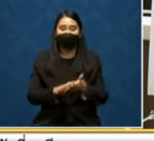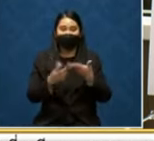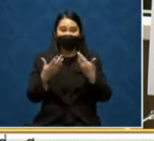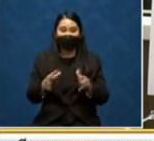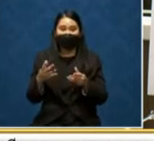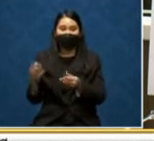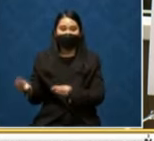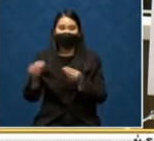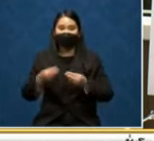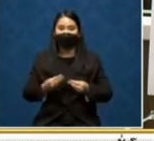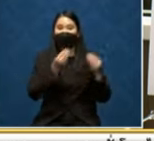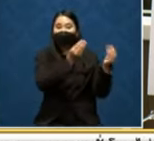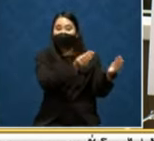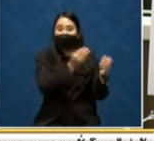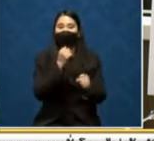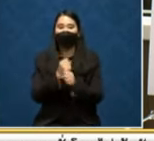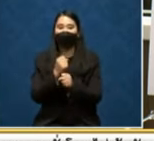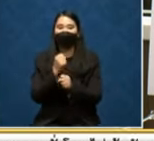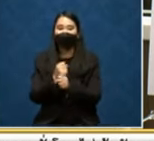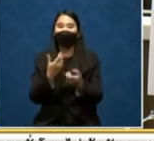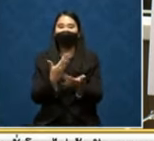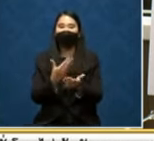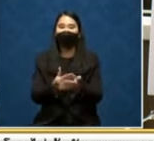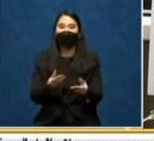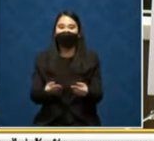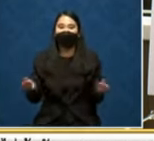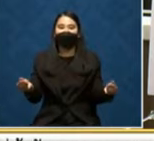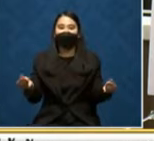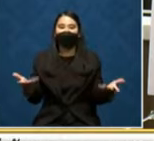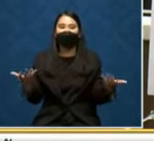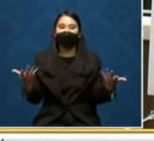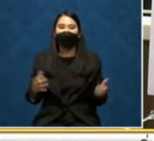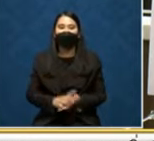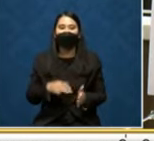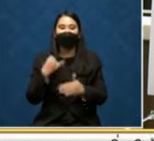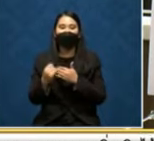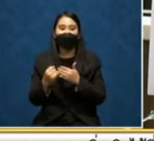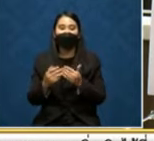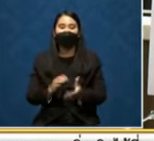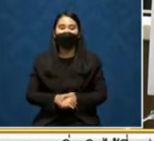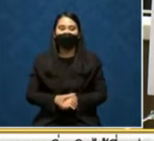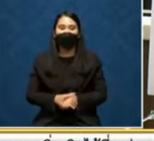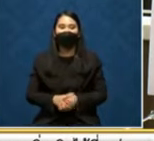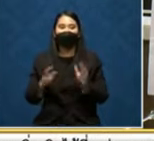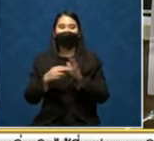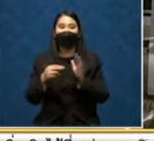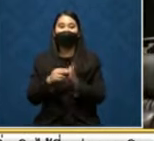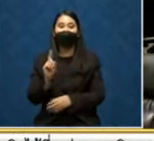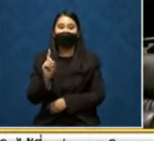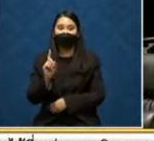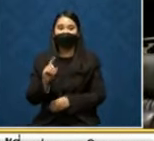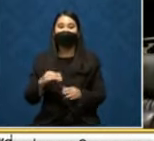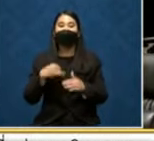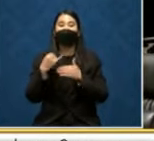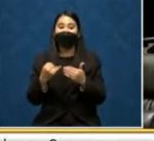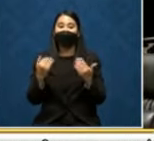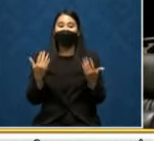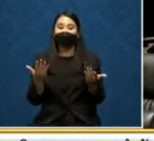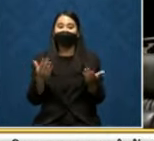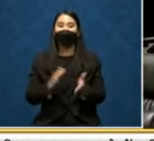ส่งกลับมาดำเนินการให้ผู้รับเหมาและแบ่งเงินแบ่งทองกันเรื่องมันก็คงจะจบแบบนั้นเรื่องมันก็คงจะมีแค่นั้น